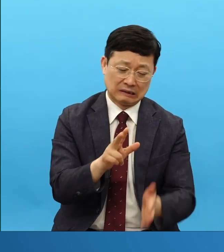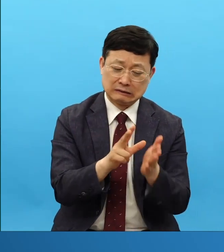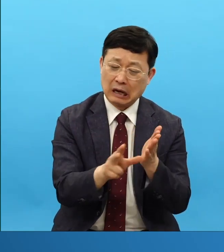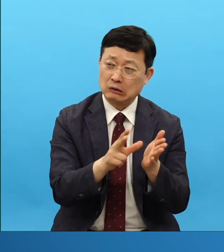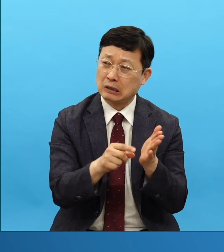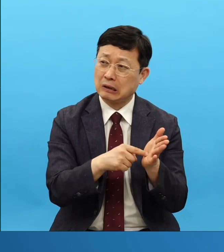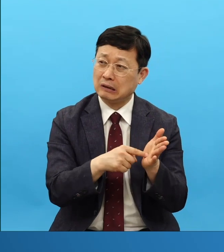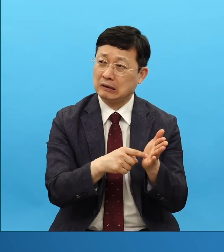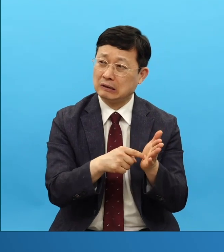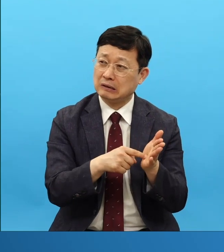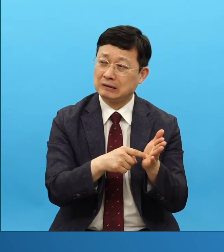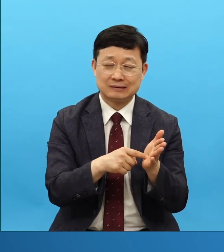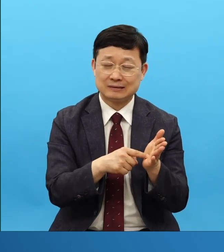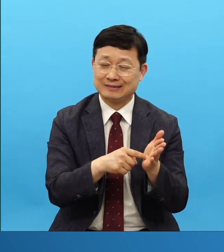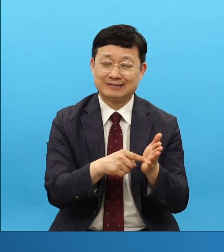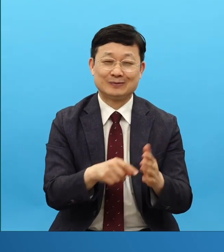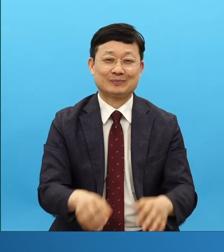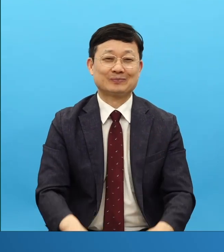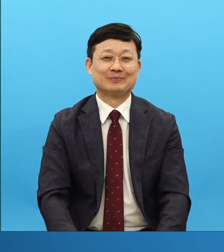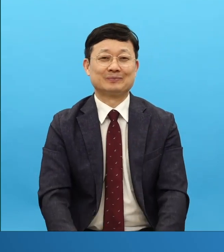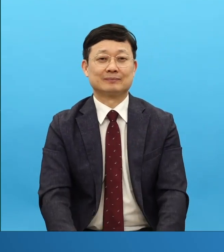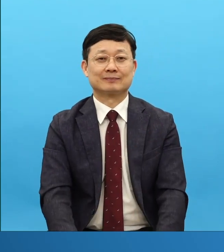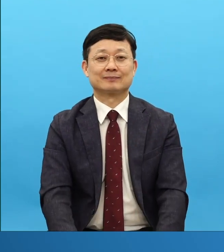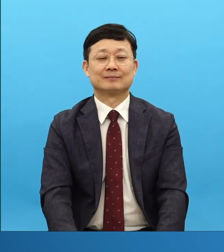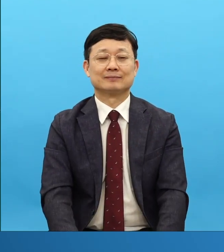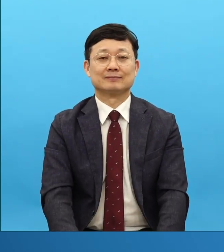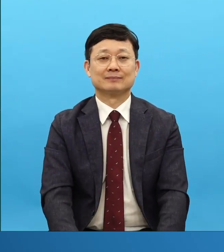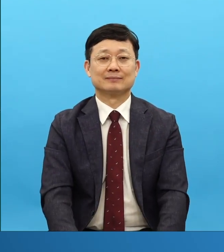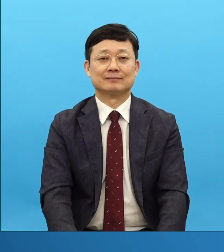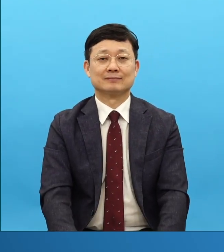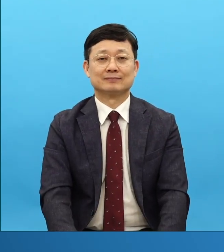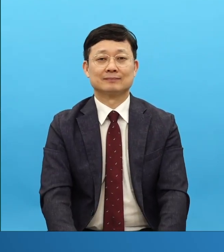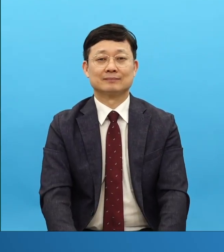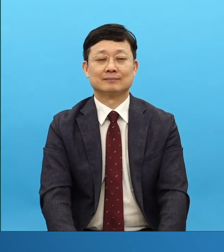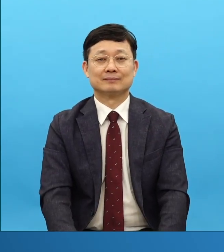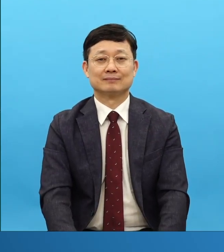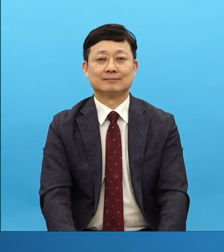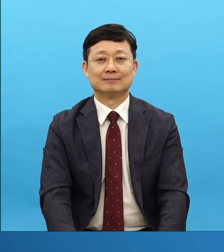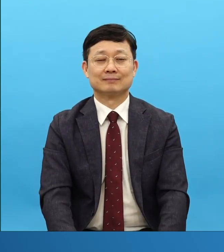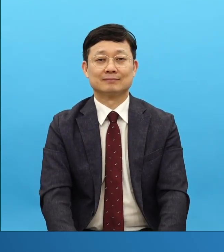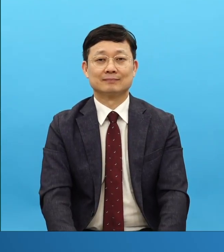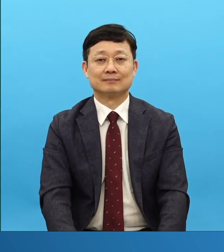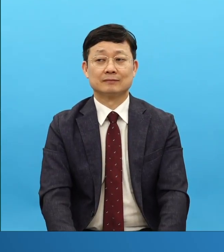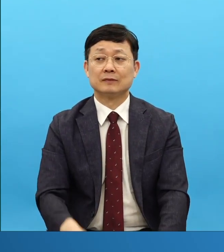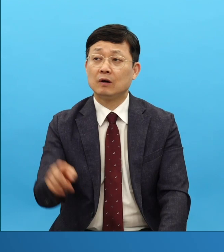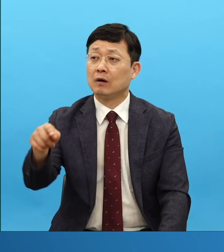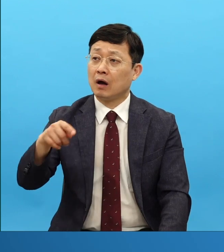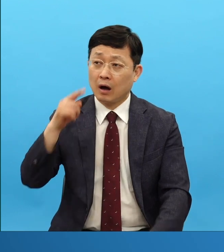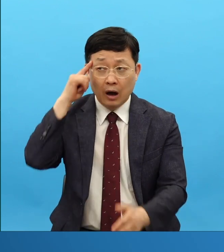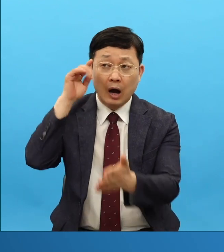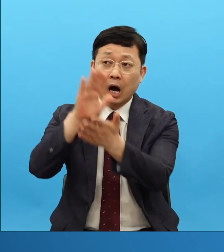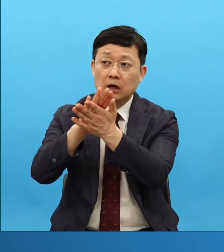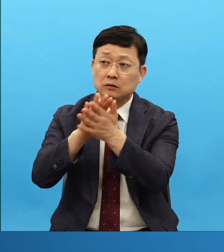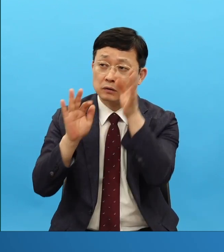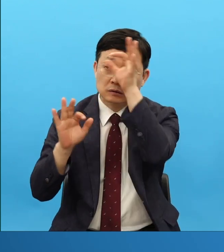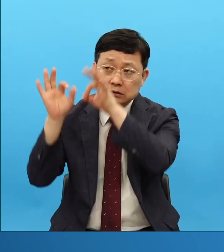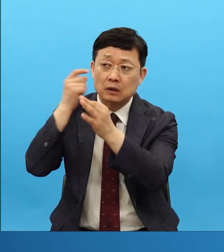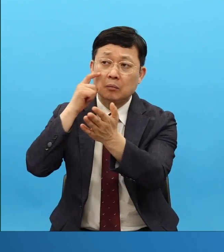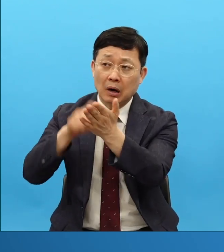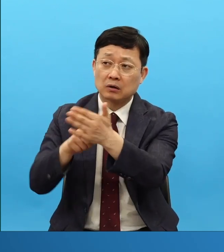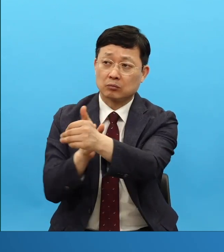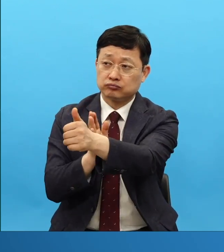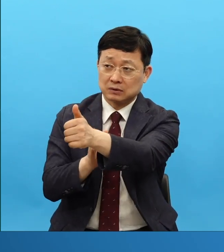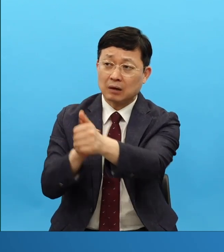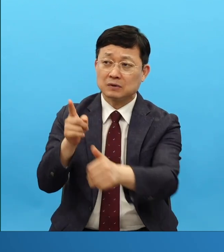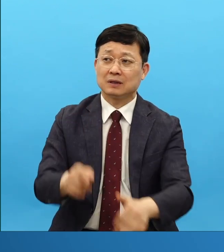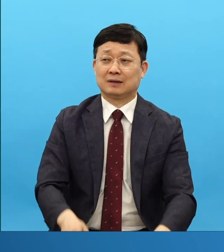come 그렇죠? and say, "Oh, you need to give us materials. We can't do things well because you don't give us 왜냐? materials." 찾아내야지. But when I look at them, they 그렇죠. can't be a